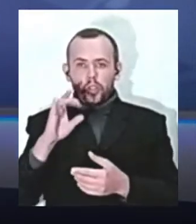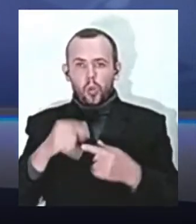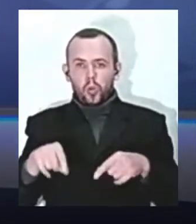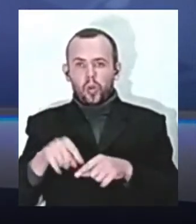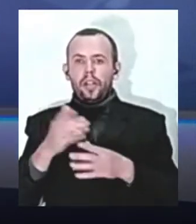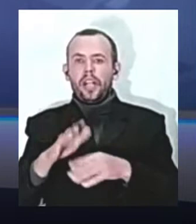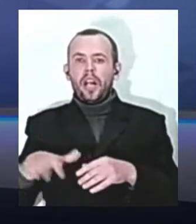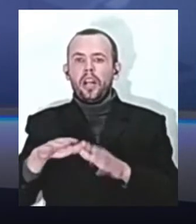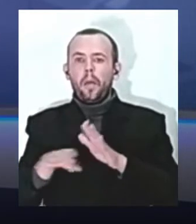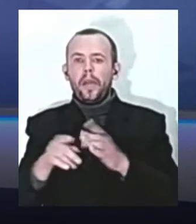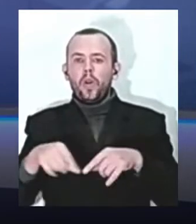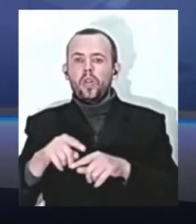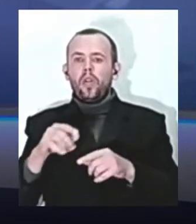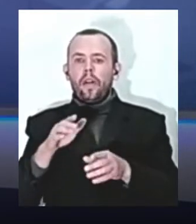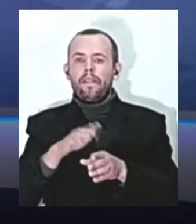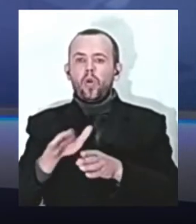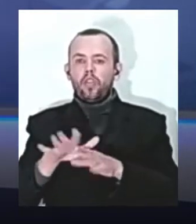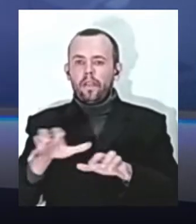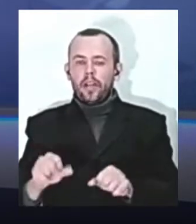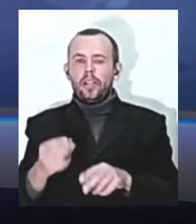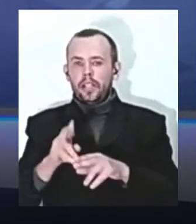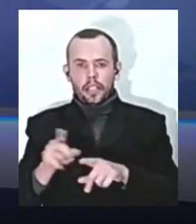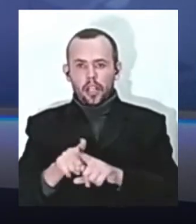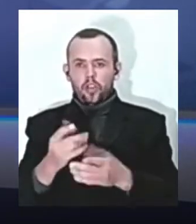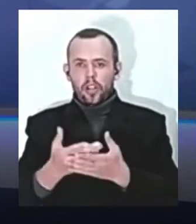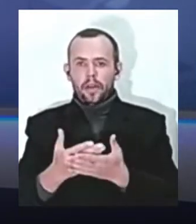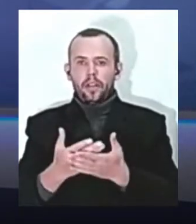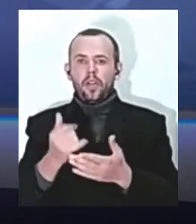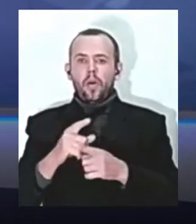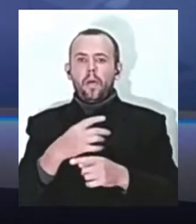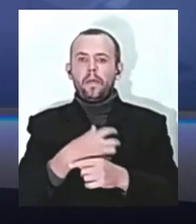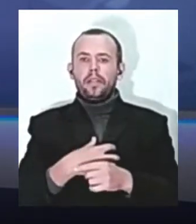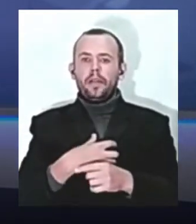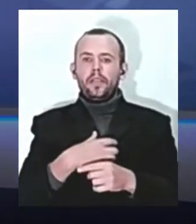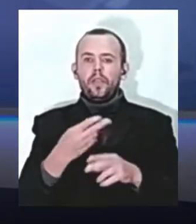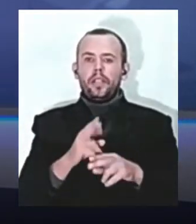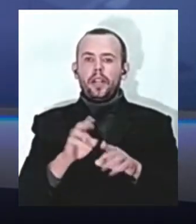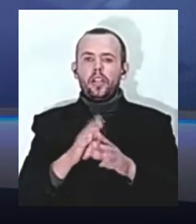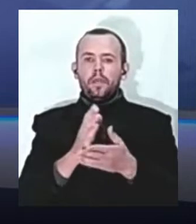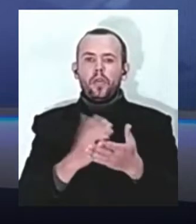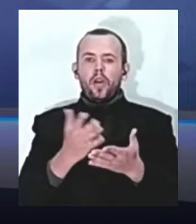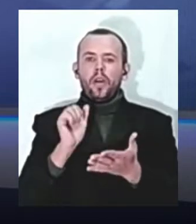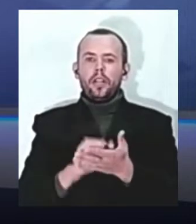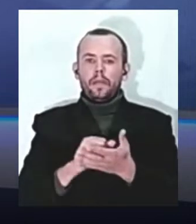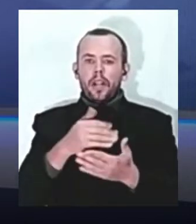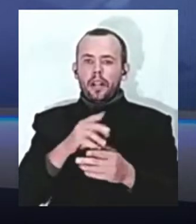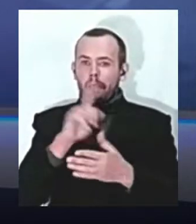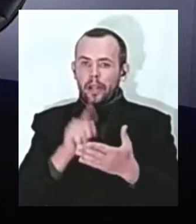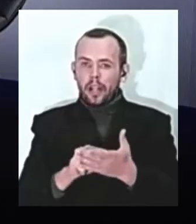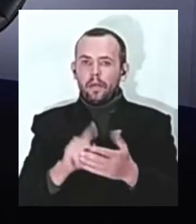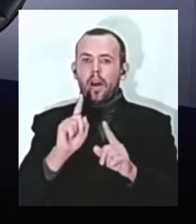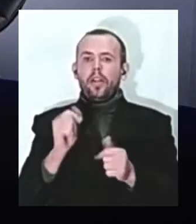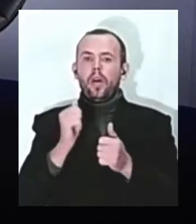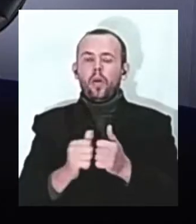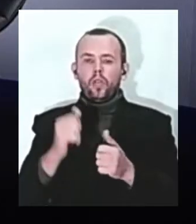органів виконавчої влади, там Держпраця, наприклад, да, безпосередньо це та служба, яка займається цими питаннями. Але кожний голова в себе в громаді